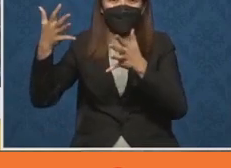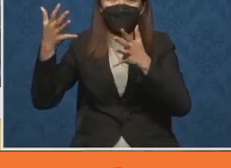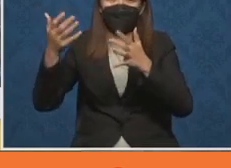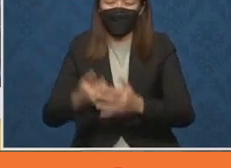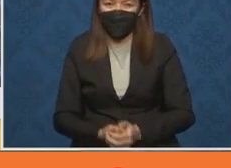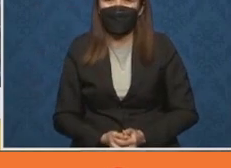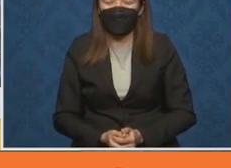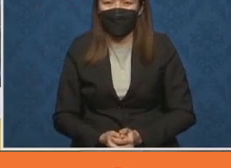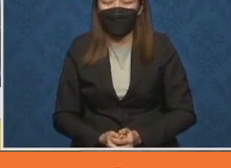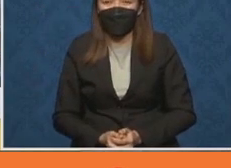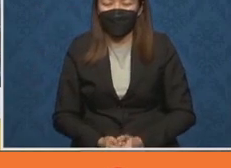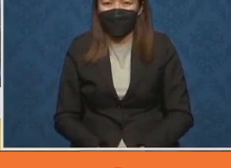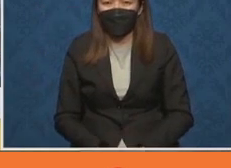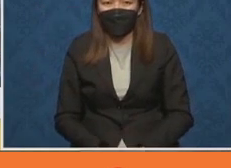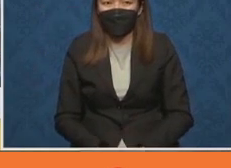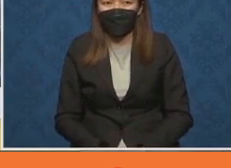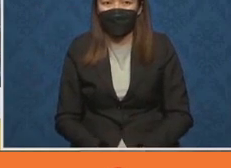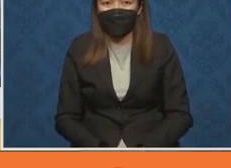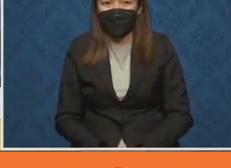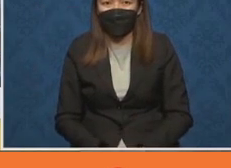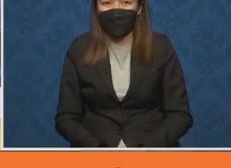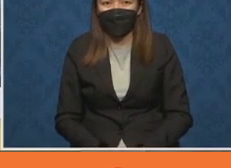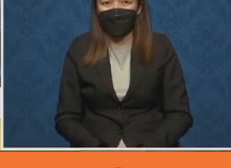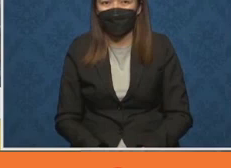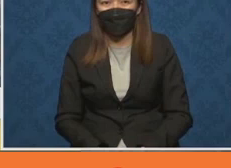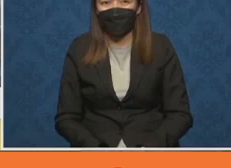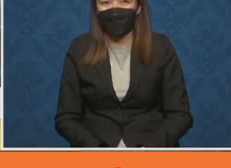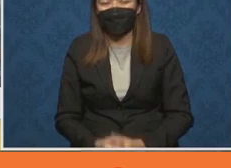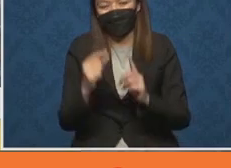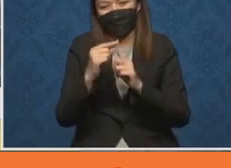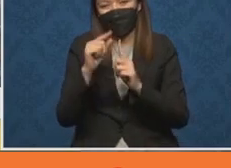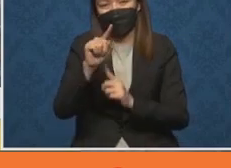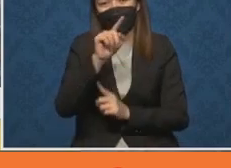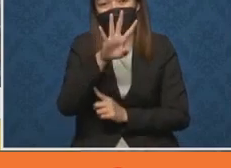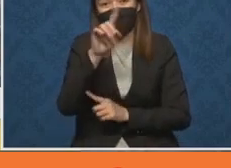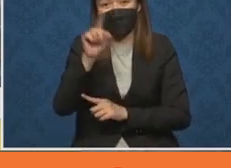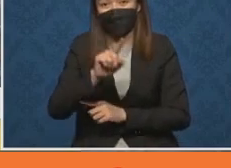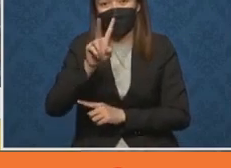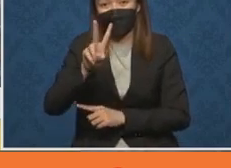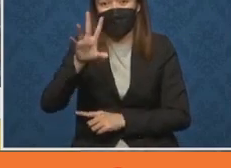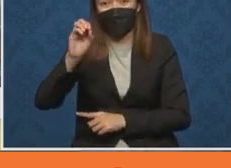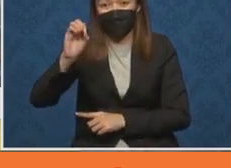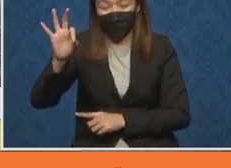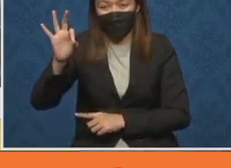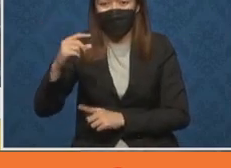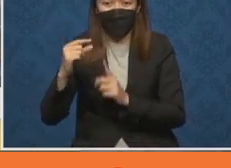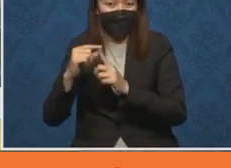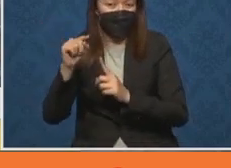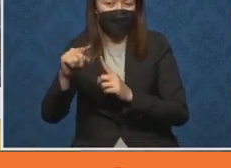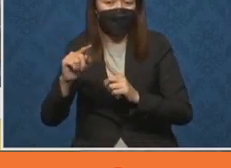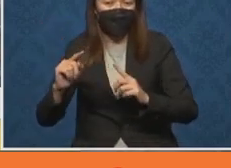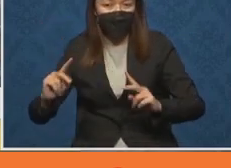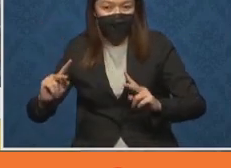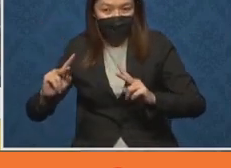คำสั่ง 4 รบ 259 ครับคารยกเว้นiam กดกระสวง